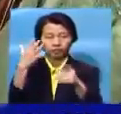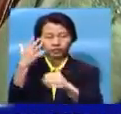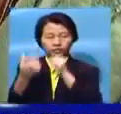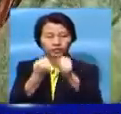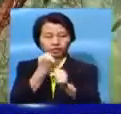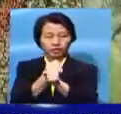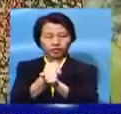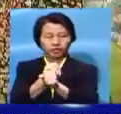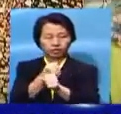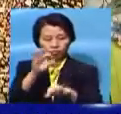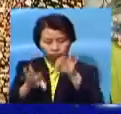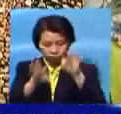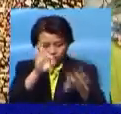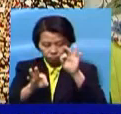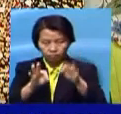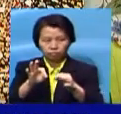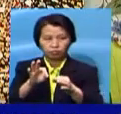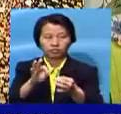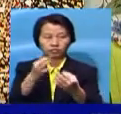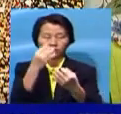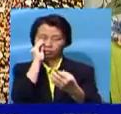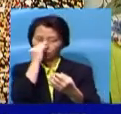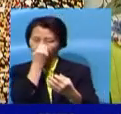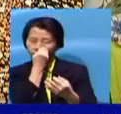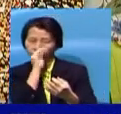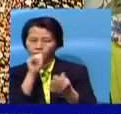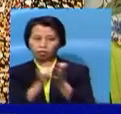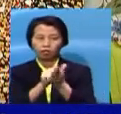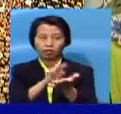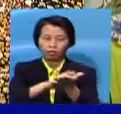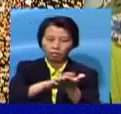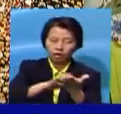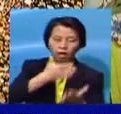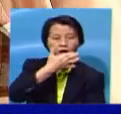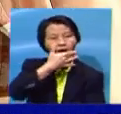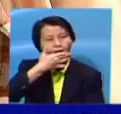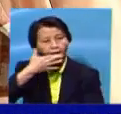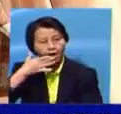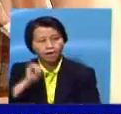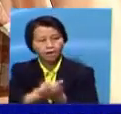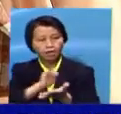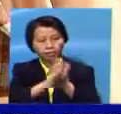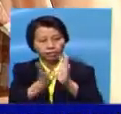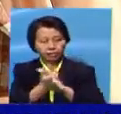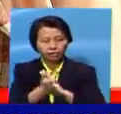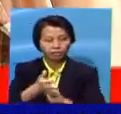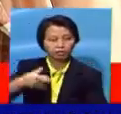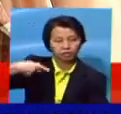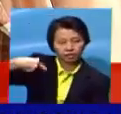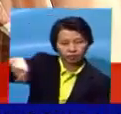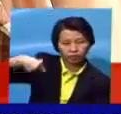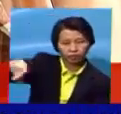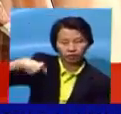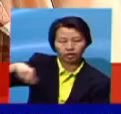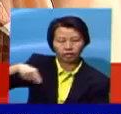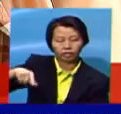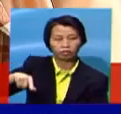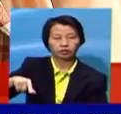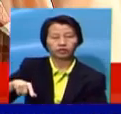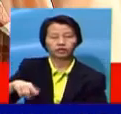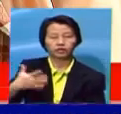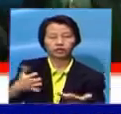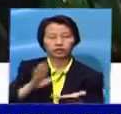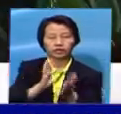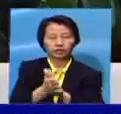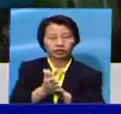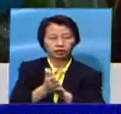menitik beratkan pemilihan corak rekaan motif kain dan warna kerana ingin menjaga kualiti batik yang dihasilkan